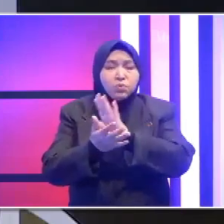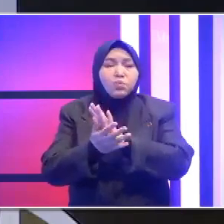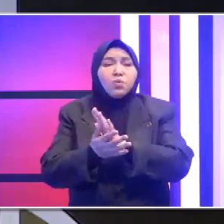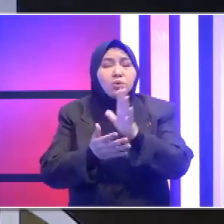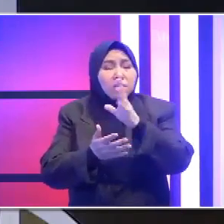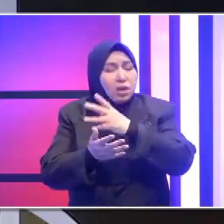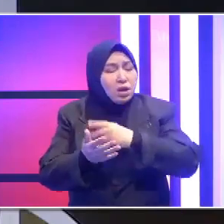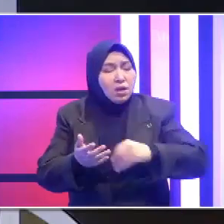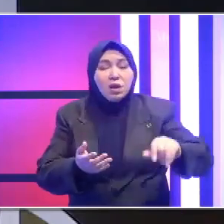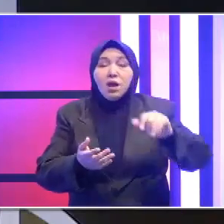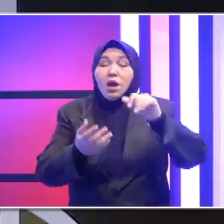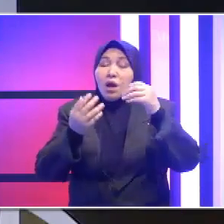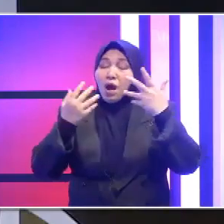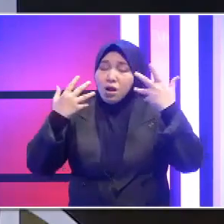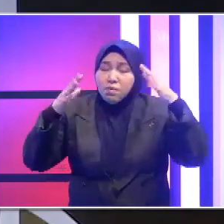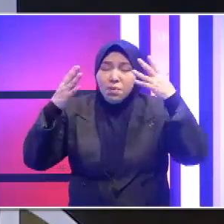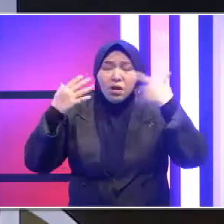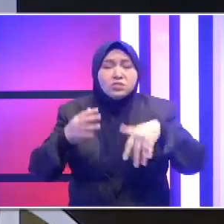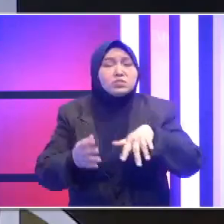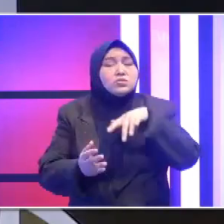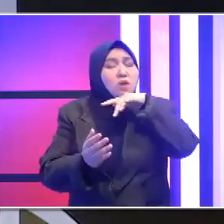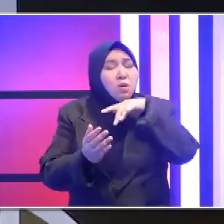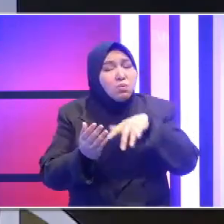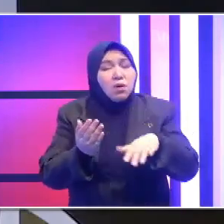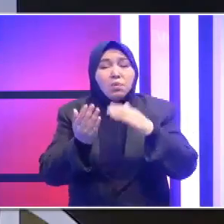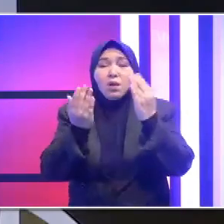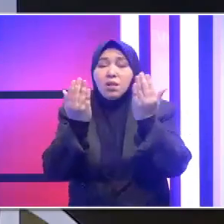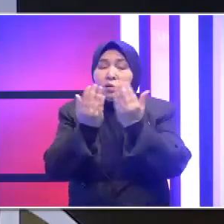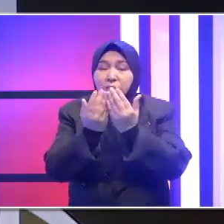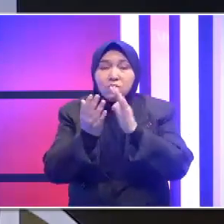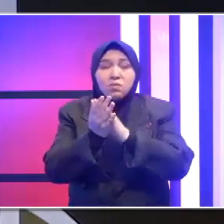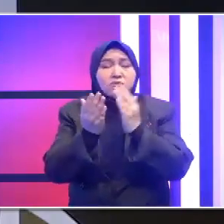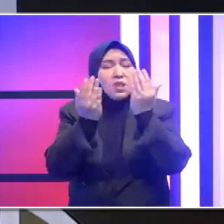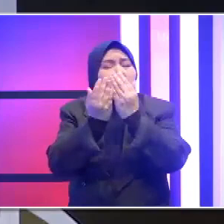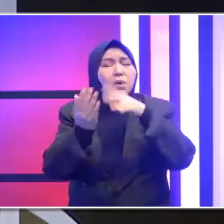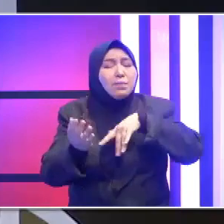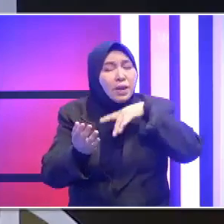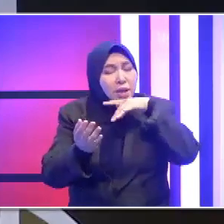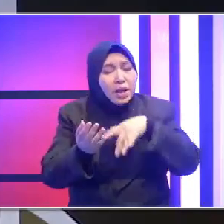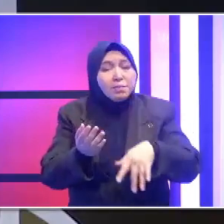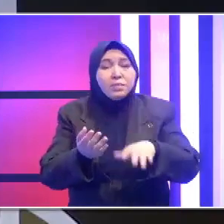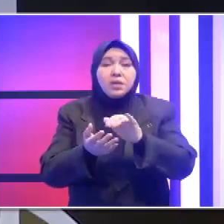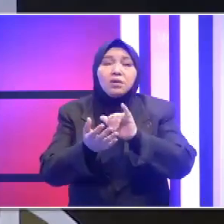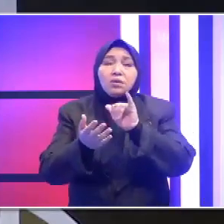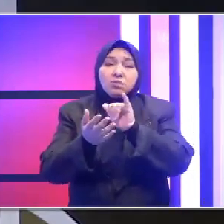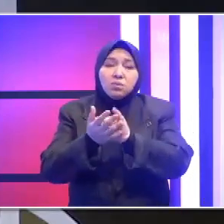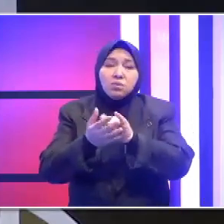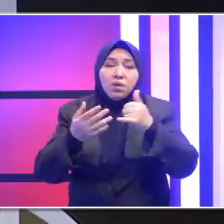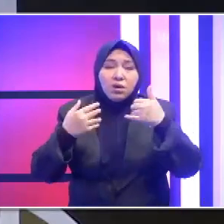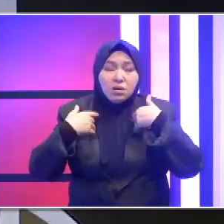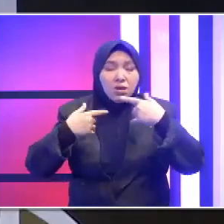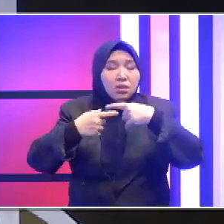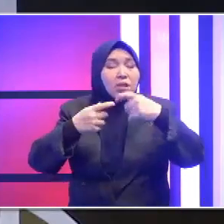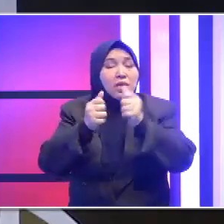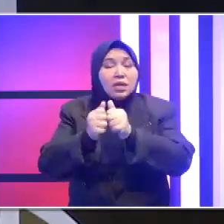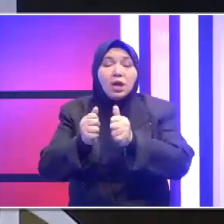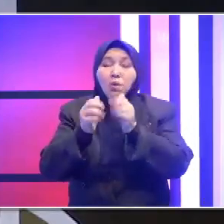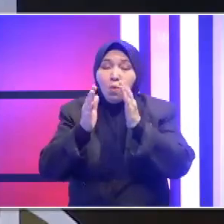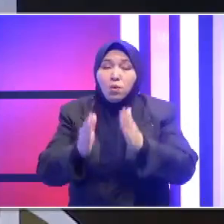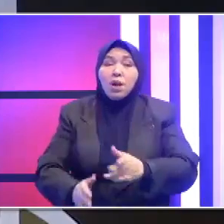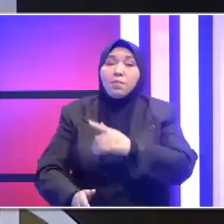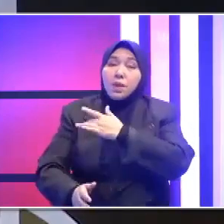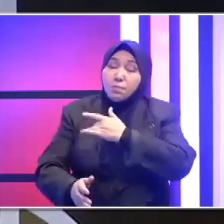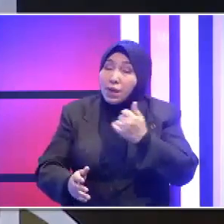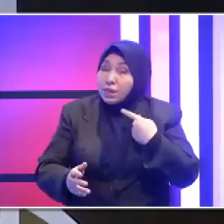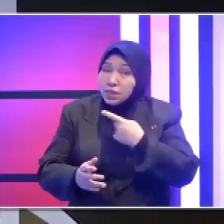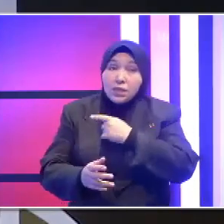yusholluna Alan Nabi soalnya Allah dan para malaikatnya selalu akal Nabi Nuh diperintahkan oleh beriman takkan kita